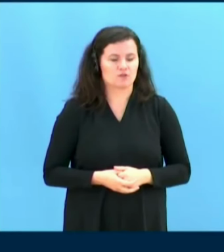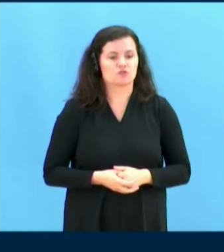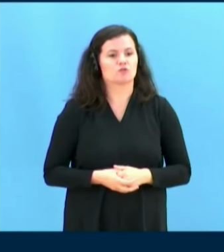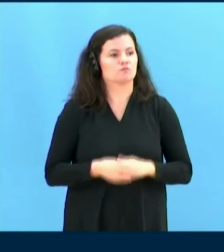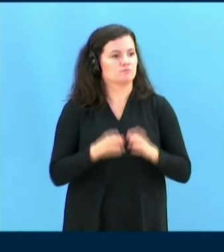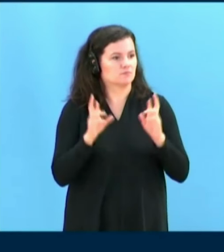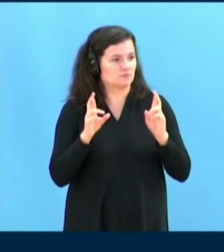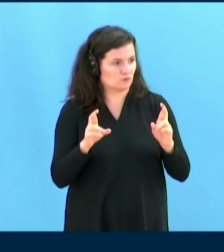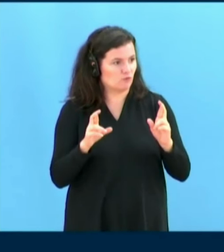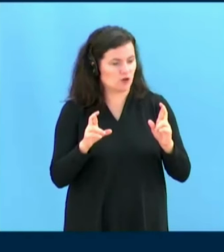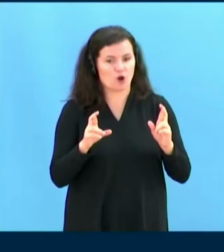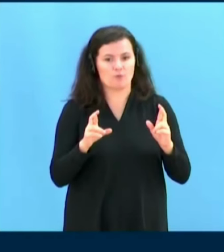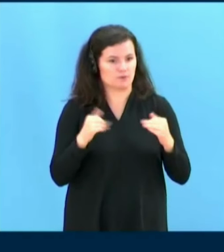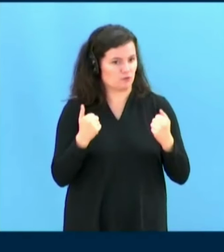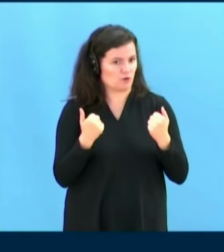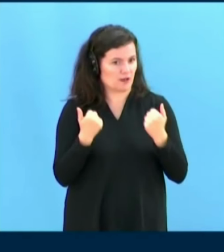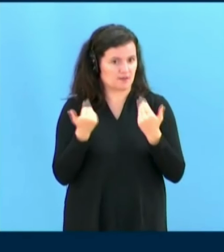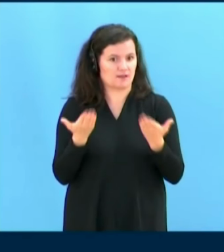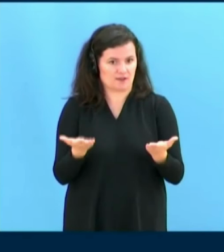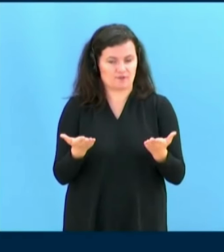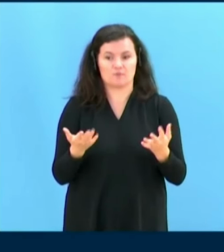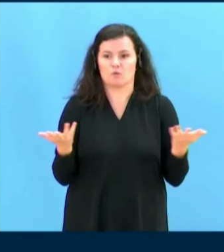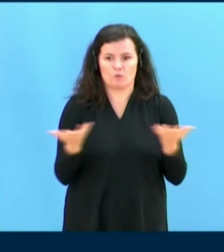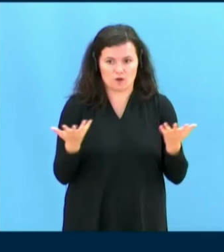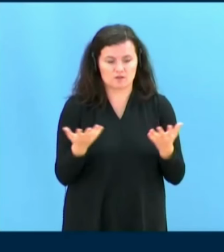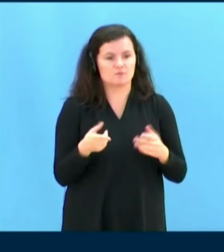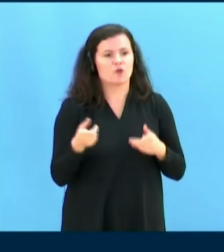следующее. Продолжать и